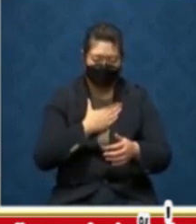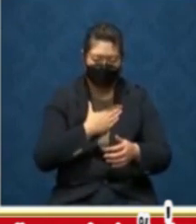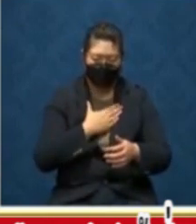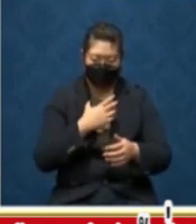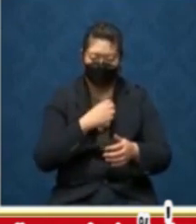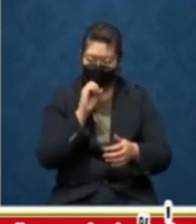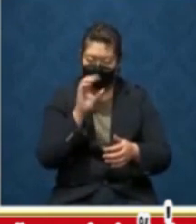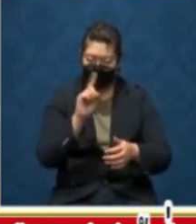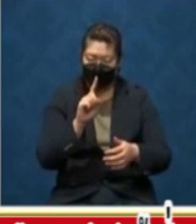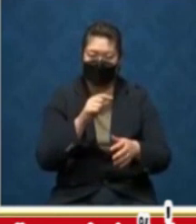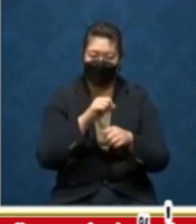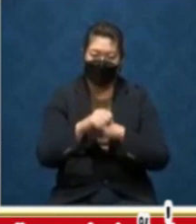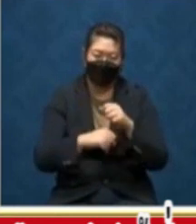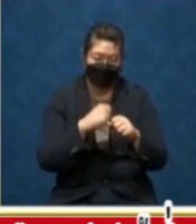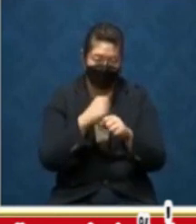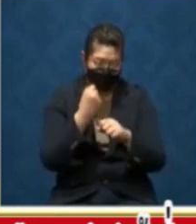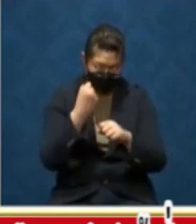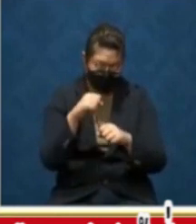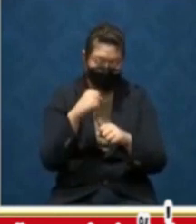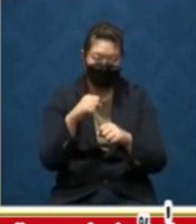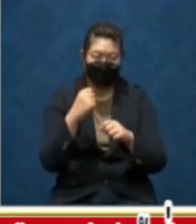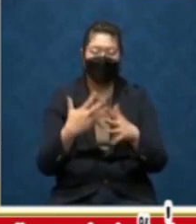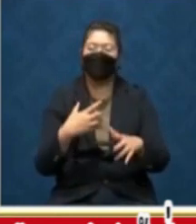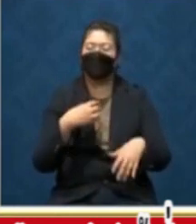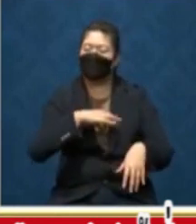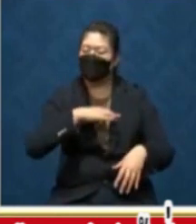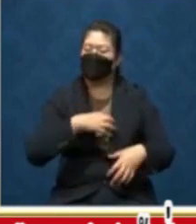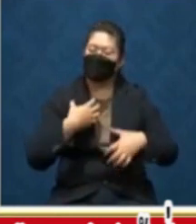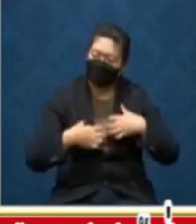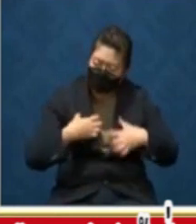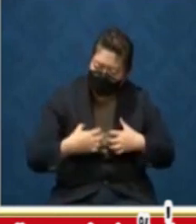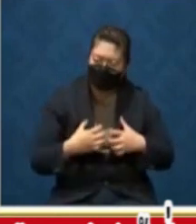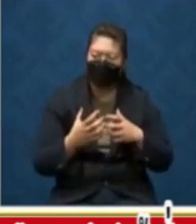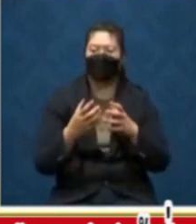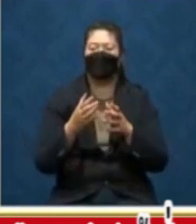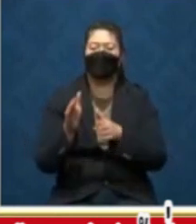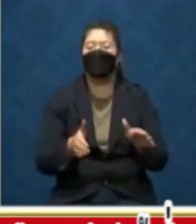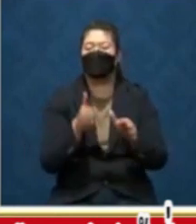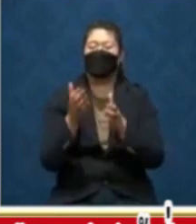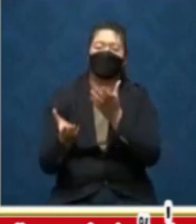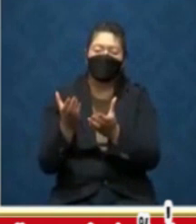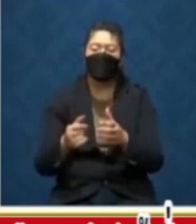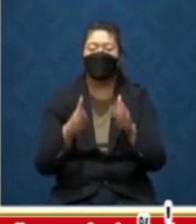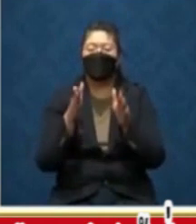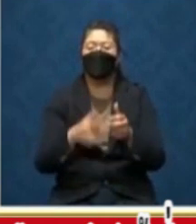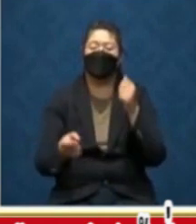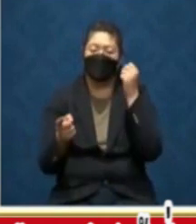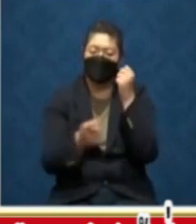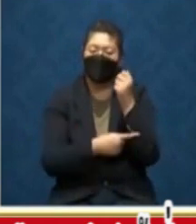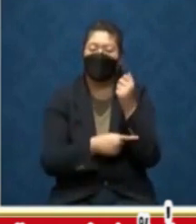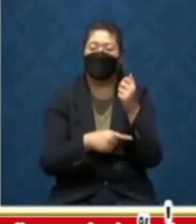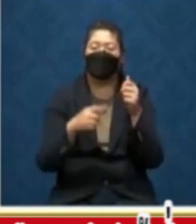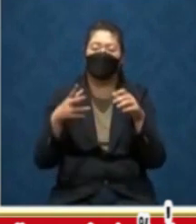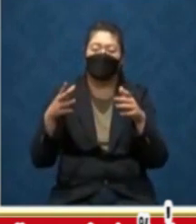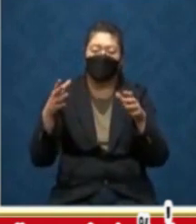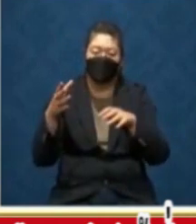10ปีมานี่พวกเราอึดอัดกับกระบวนการยุติธรรมปล่อยนักโทษทางการเมืองทุกอย่างไม่อะไร